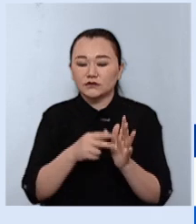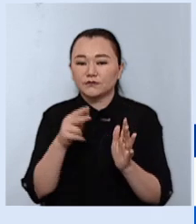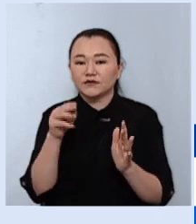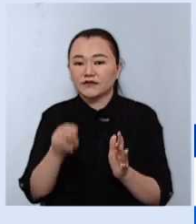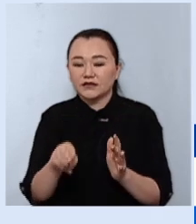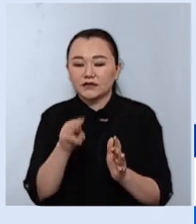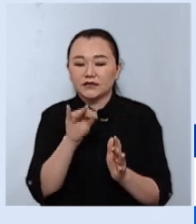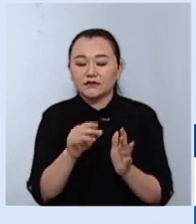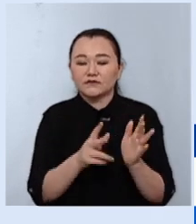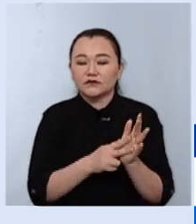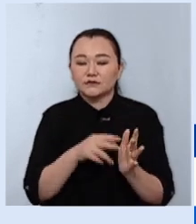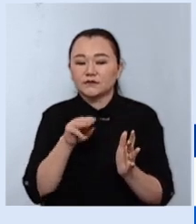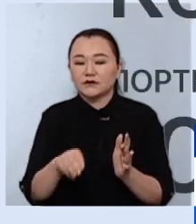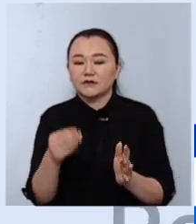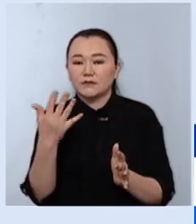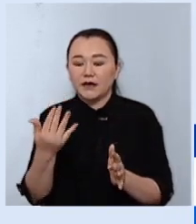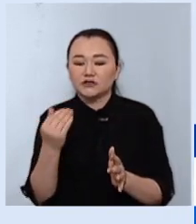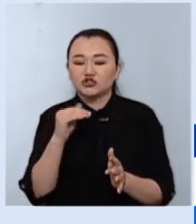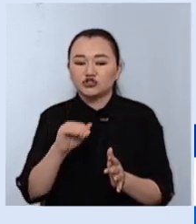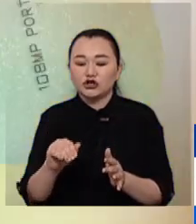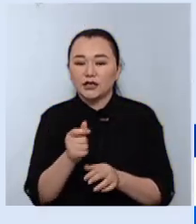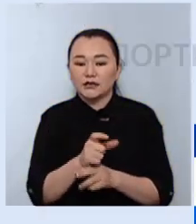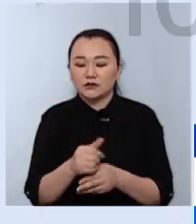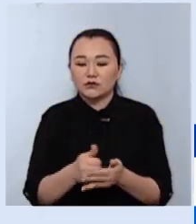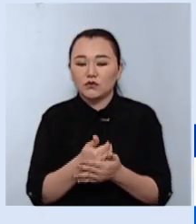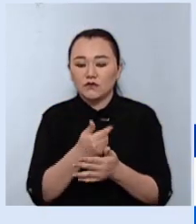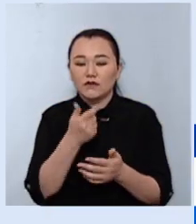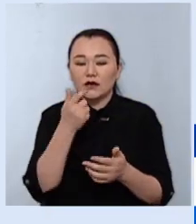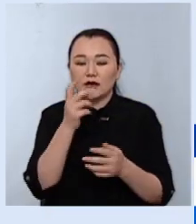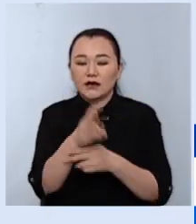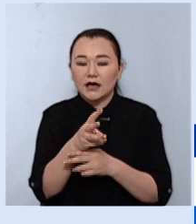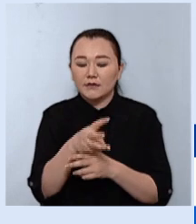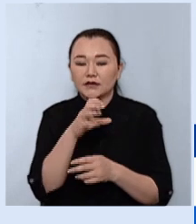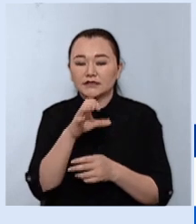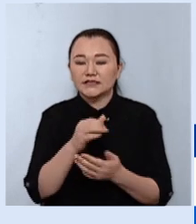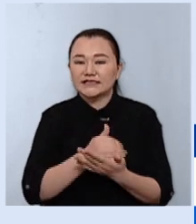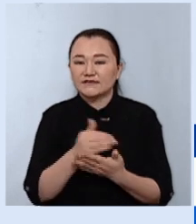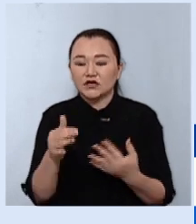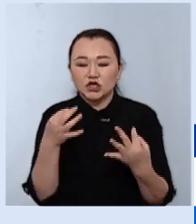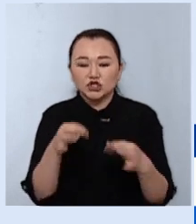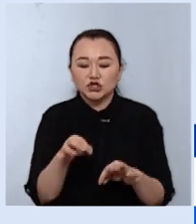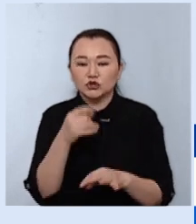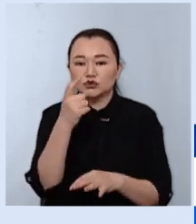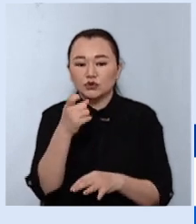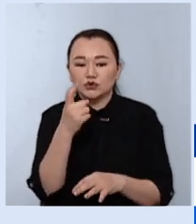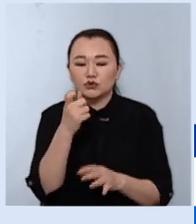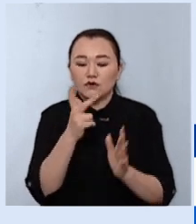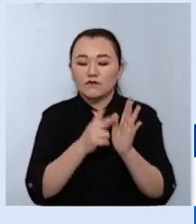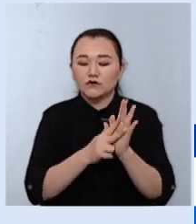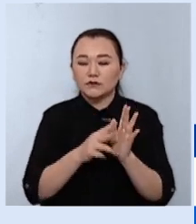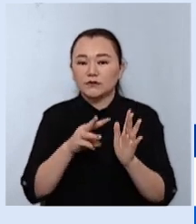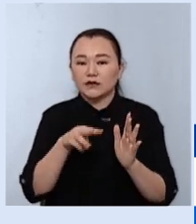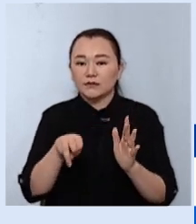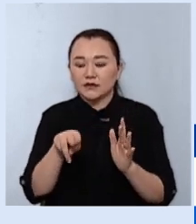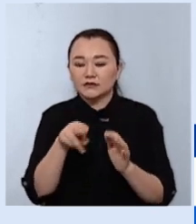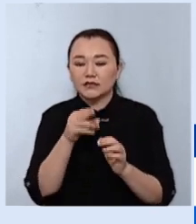Oppo Reno 8T 5G. Новинки отличаются камерами со сверхразрешением 100 и 108